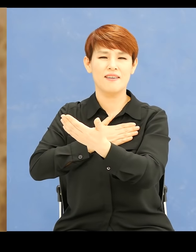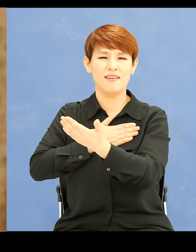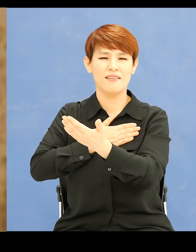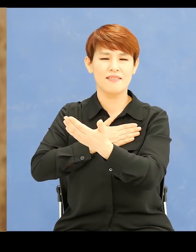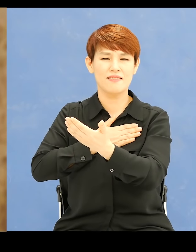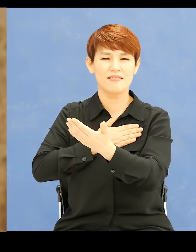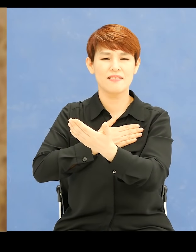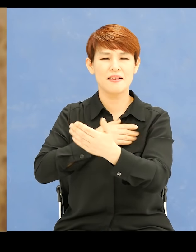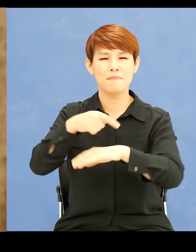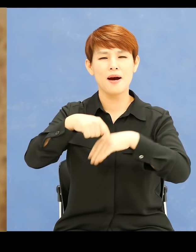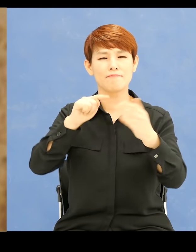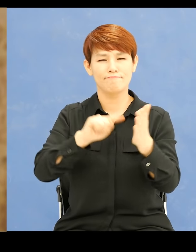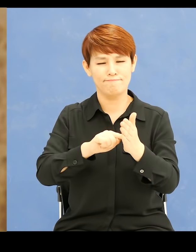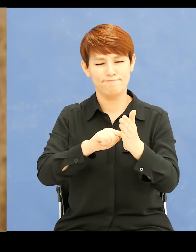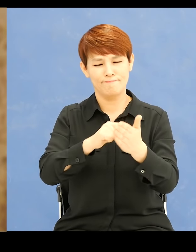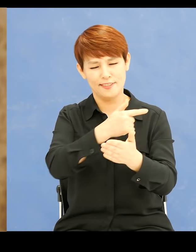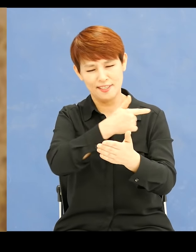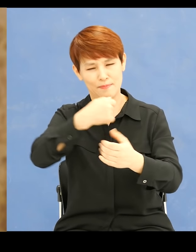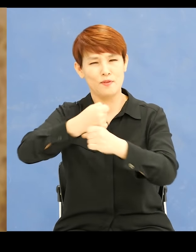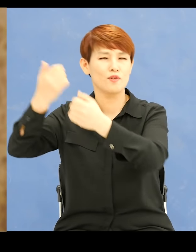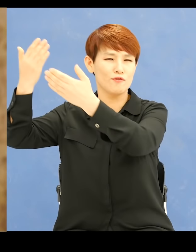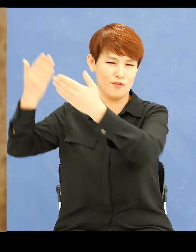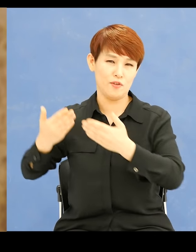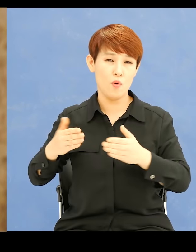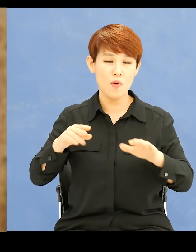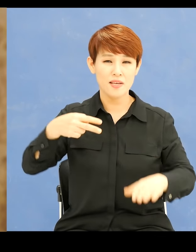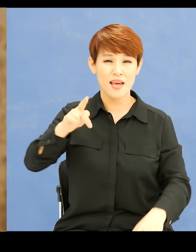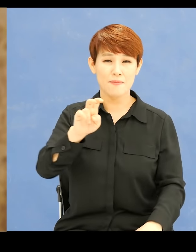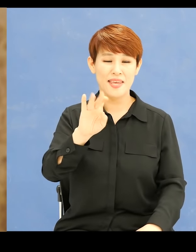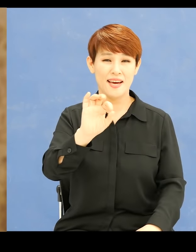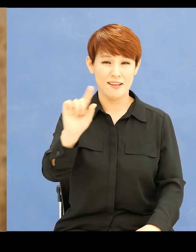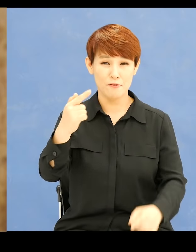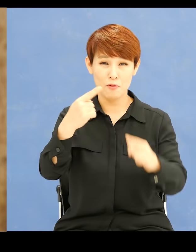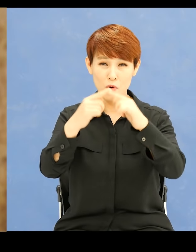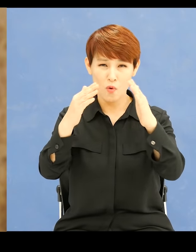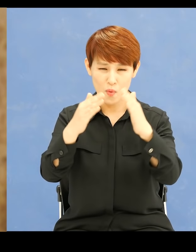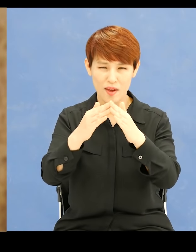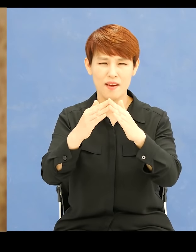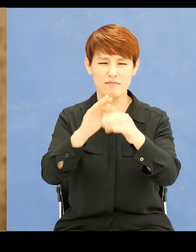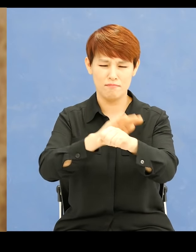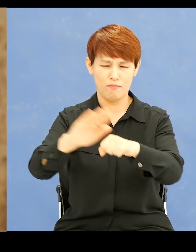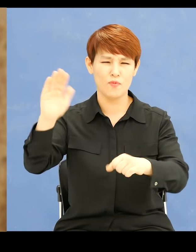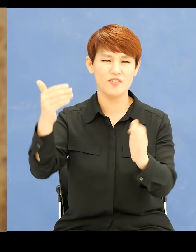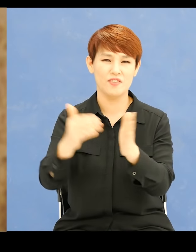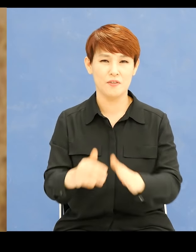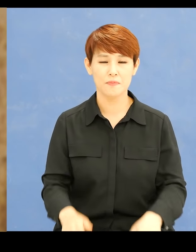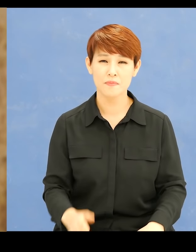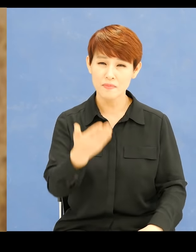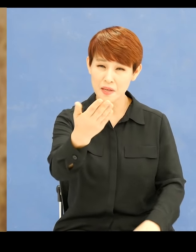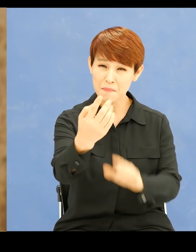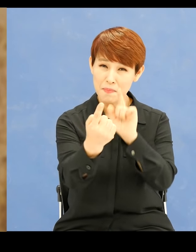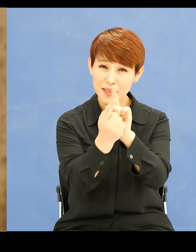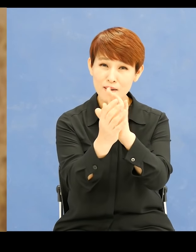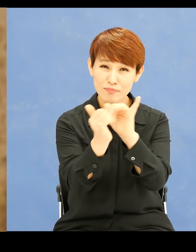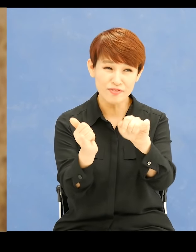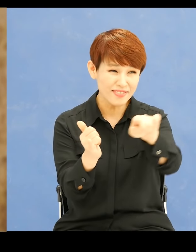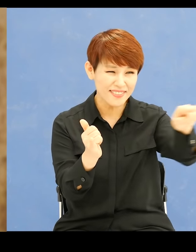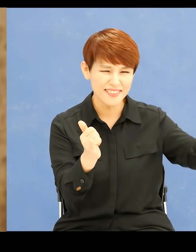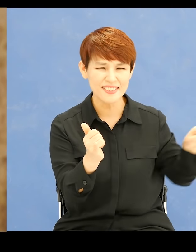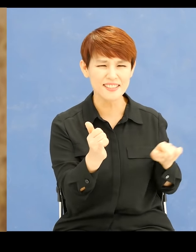어두울지라도 걸어가는 게 중요한 것 같고 걸어가다 보면 한 분 한 분 앞에 하나님이 이렇게 만들어 놓으신 은혜의 정해진